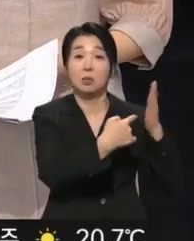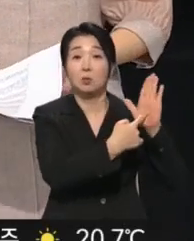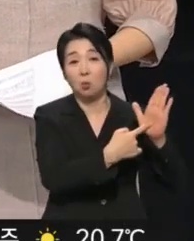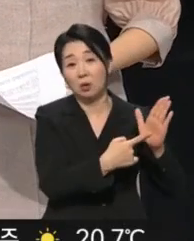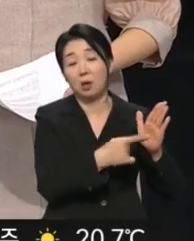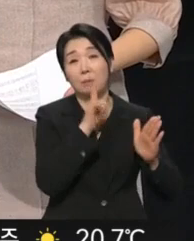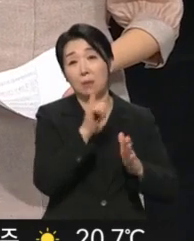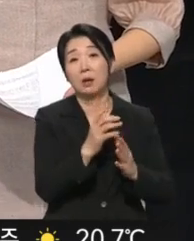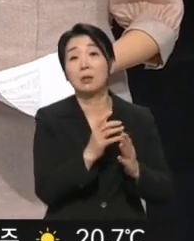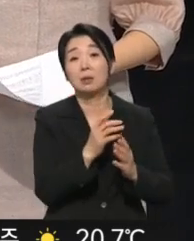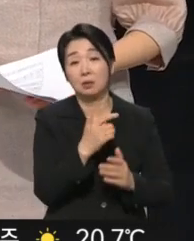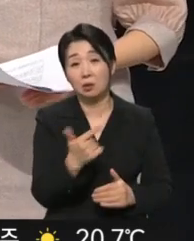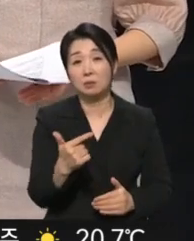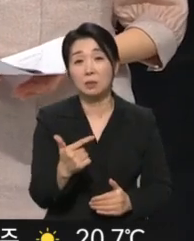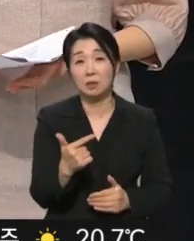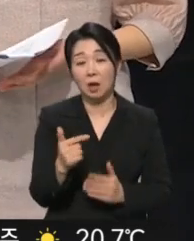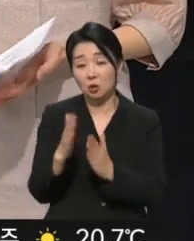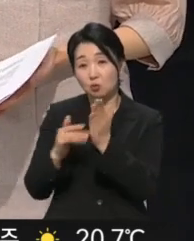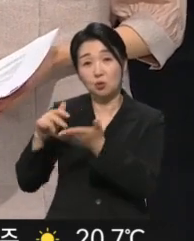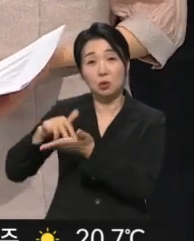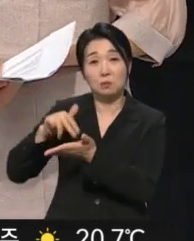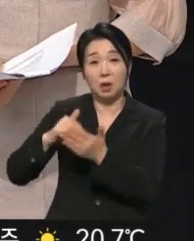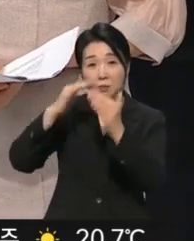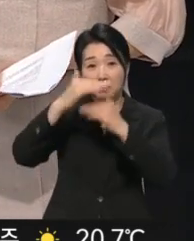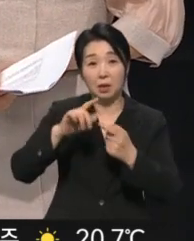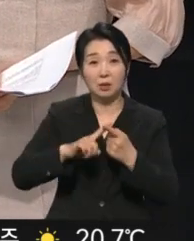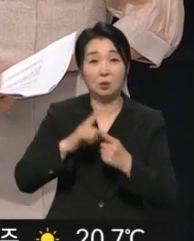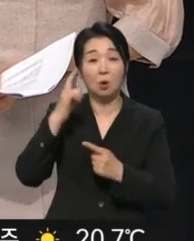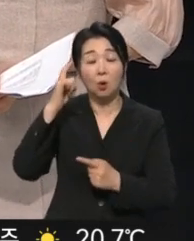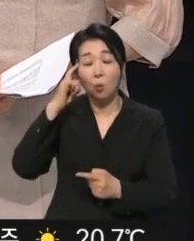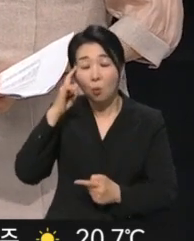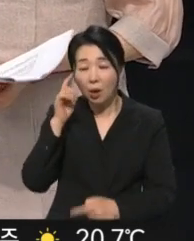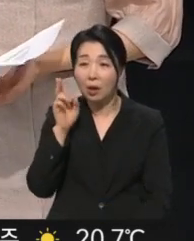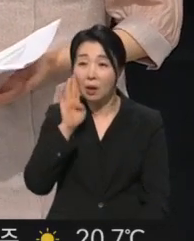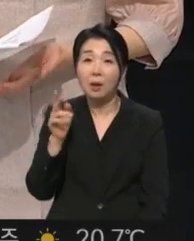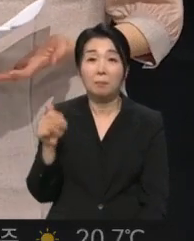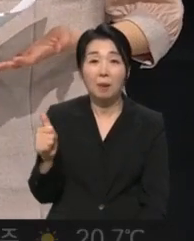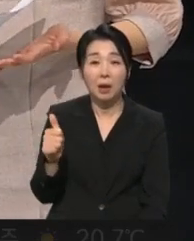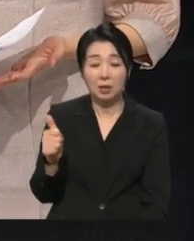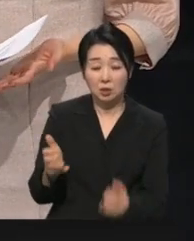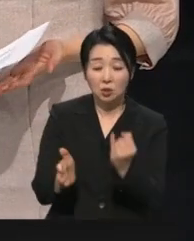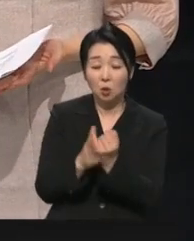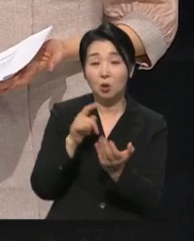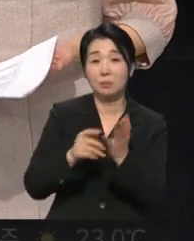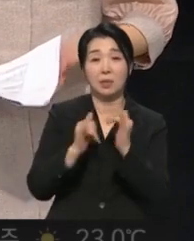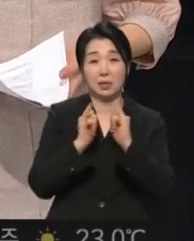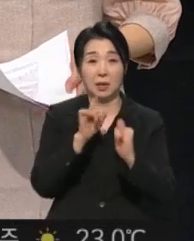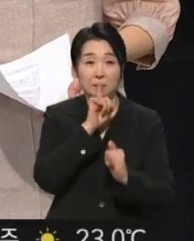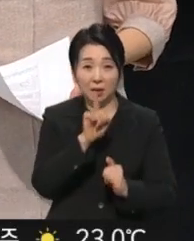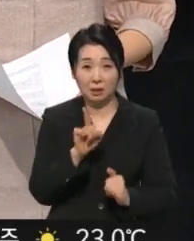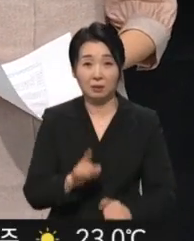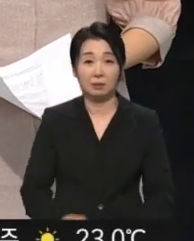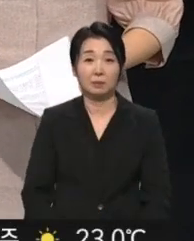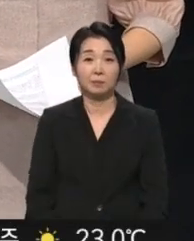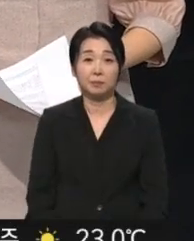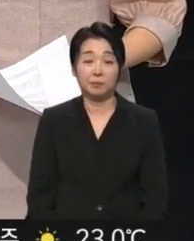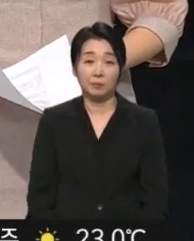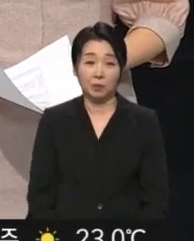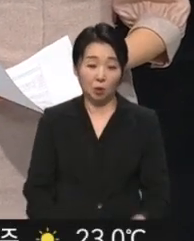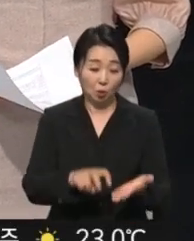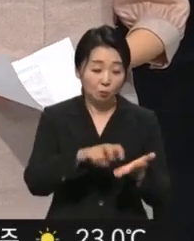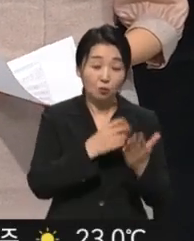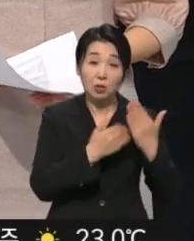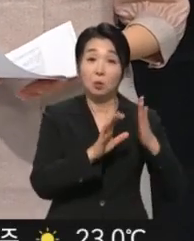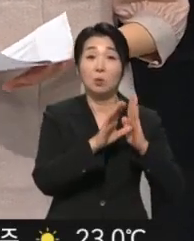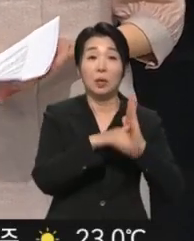했습니다. 유족 측은 이 메시지 등을 근거로 오히려 박 전 시장이 성희롱 피해자라는 주장을 펴고 있는데요. 공개